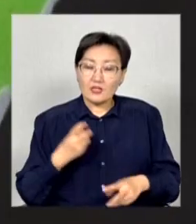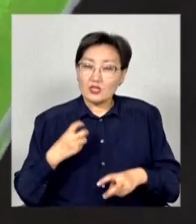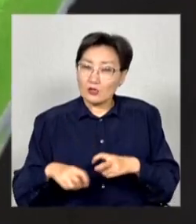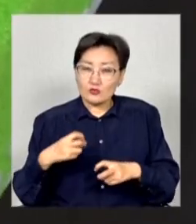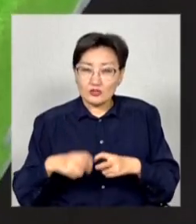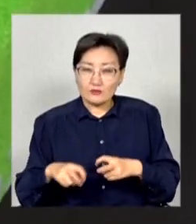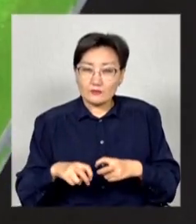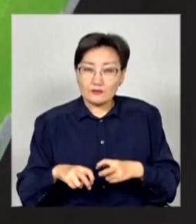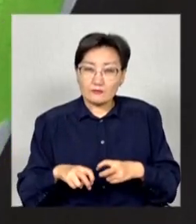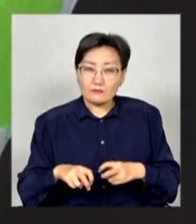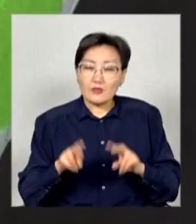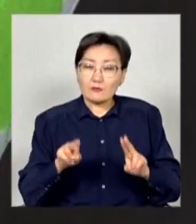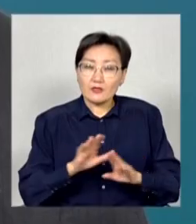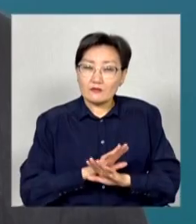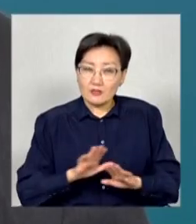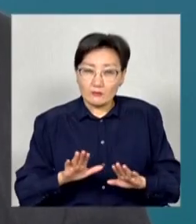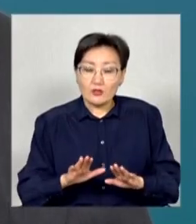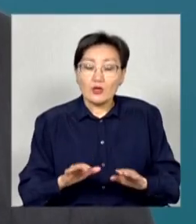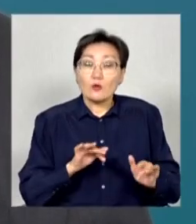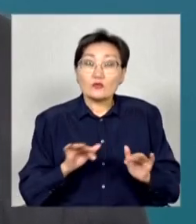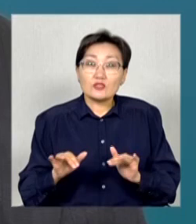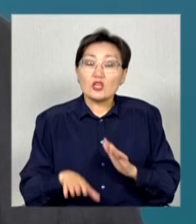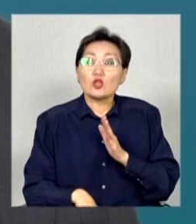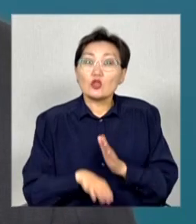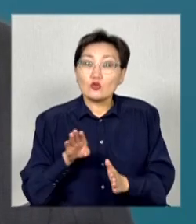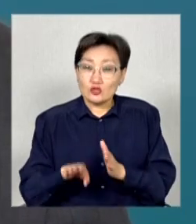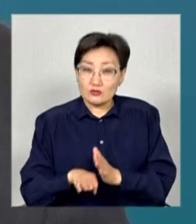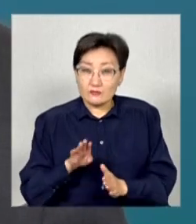нарушение правна. Процесс лучше